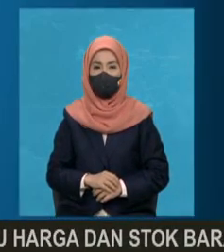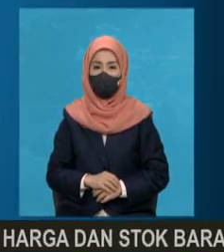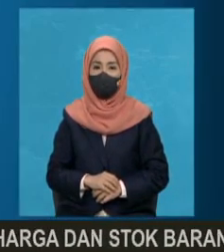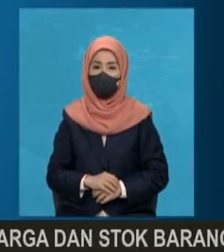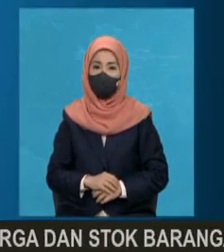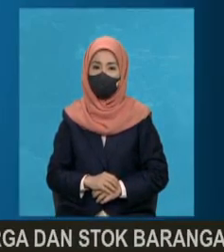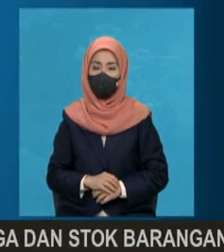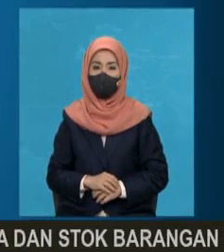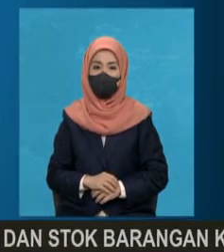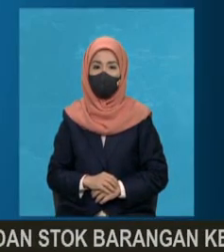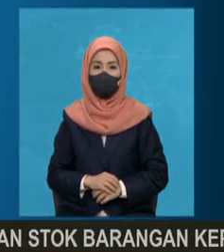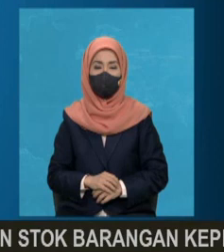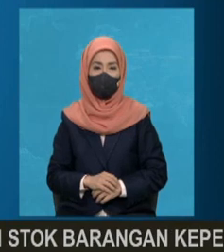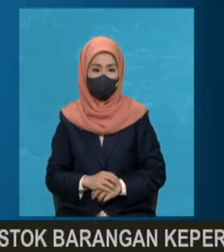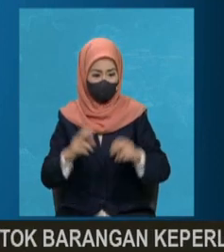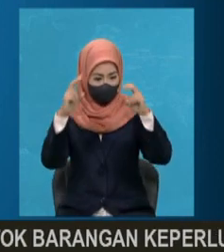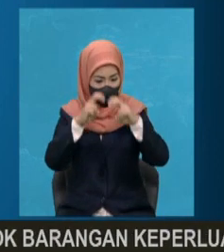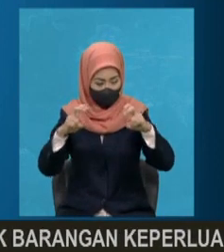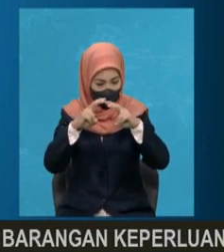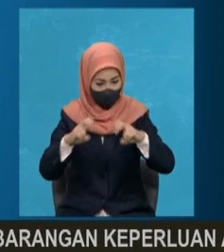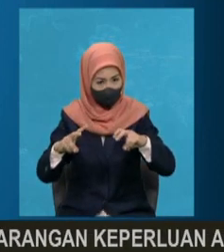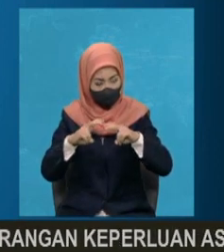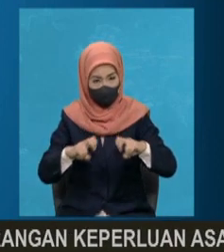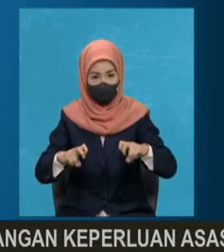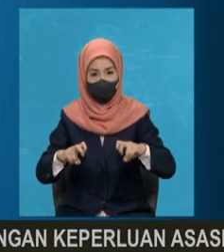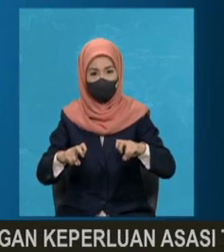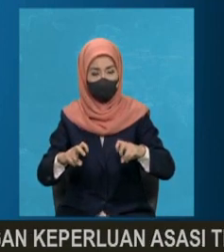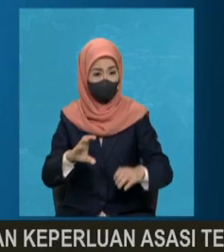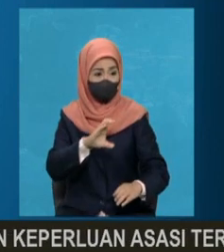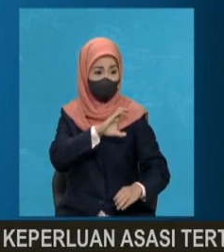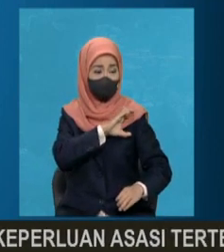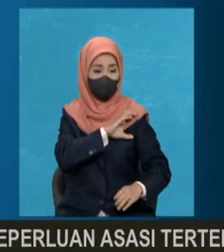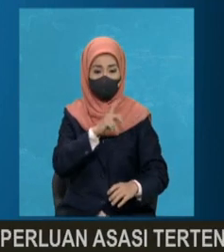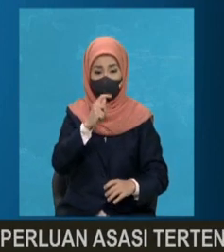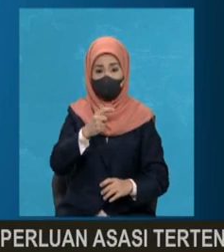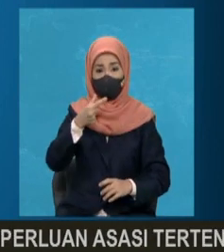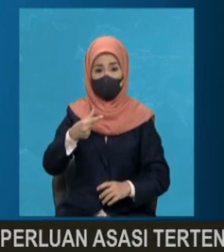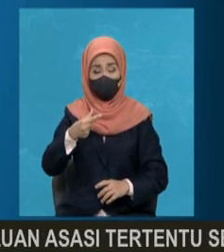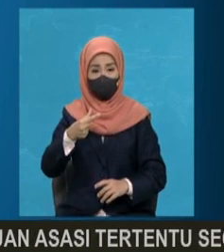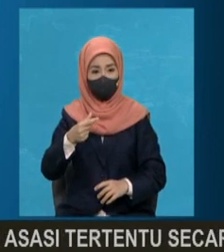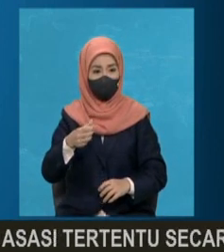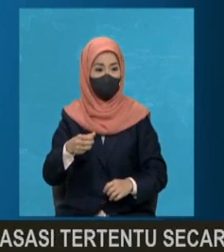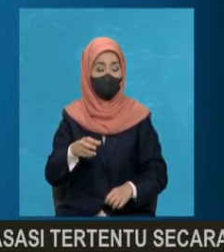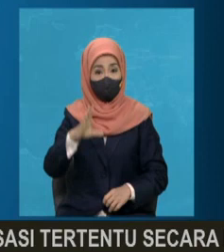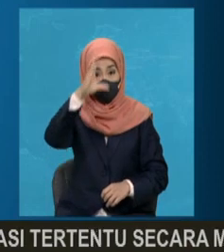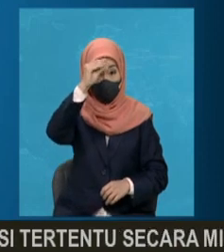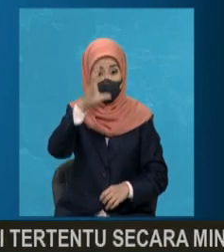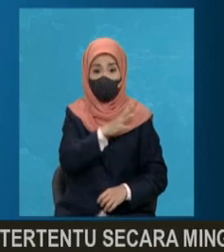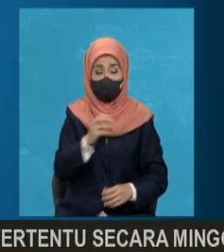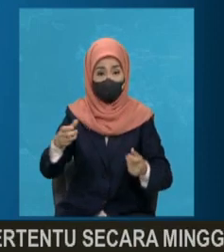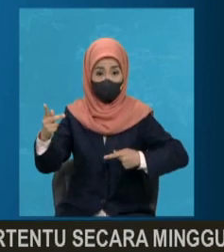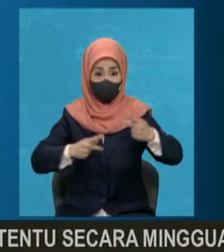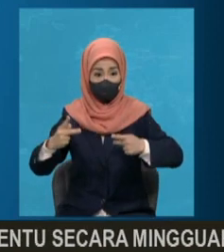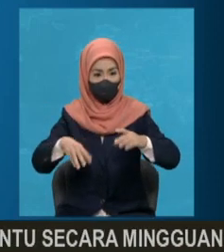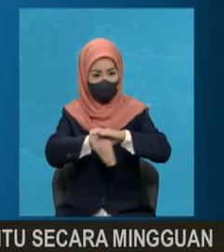hai hai Hai menurut catatan kondisikan awal keanggotaan partai polisi bongkar Suspect bersama ketentuannya didapati